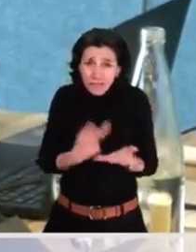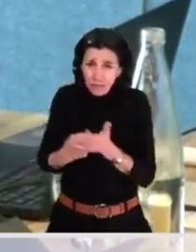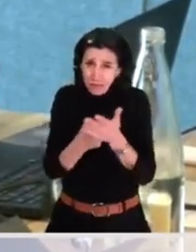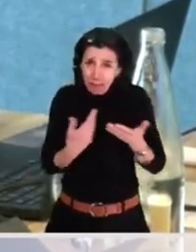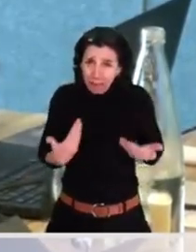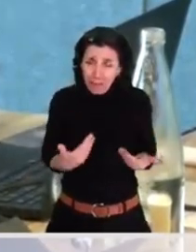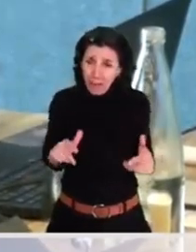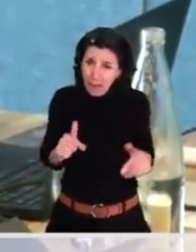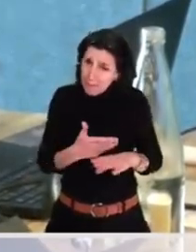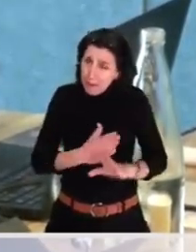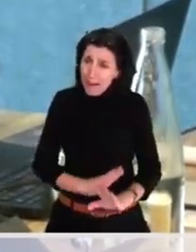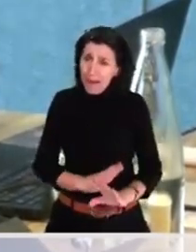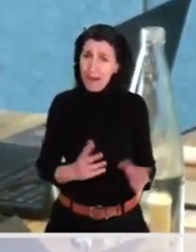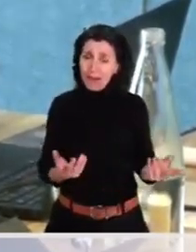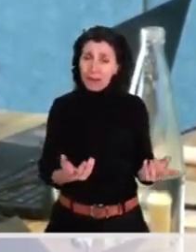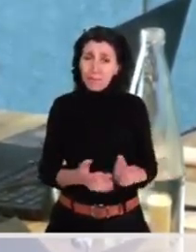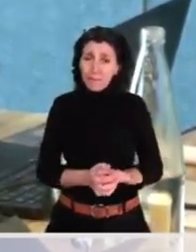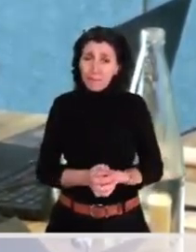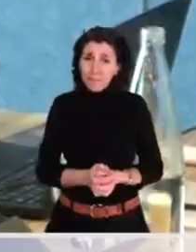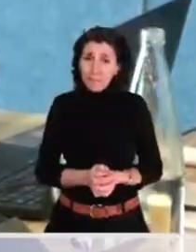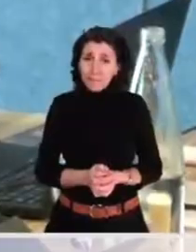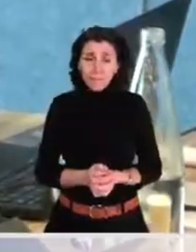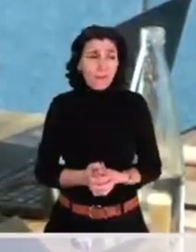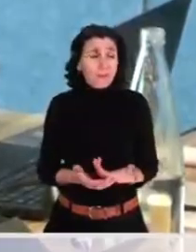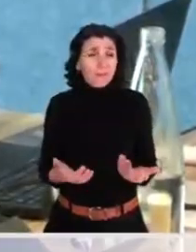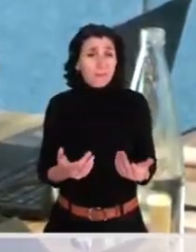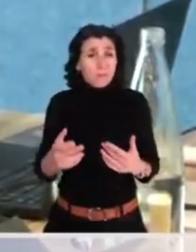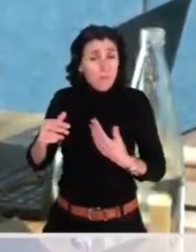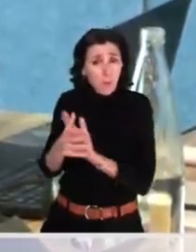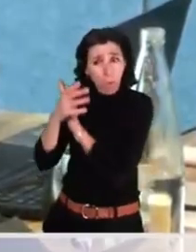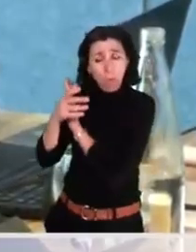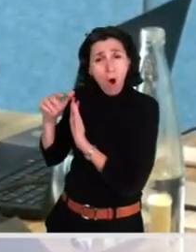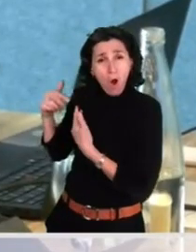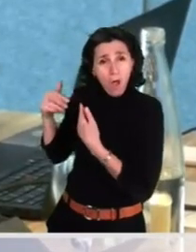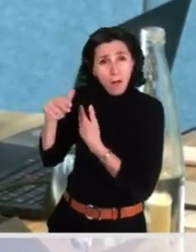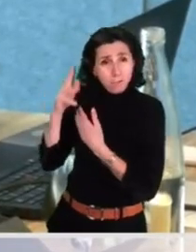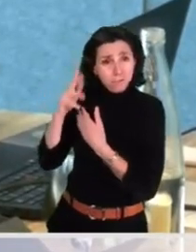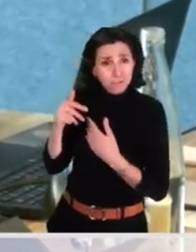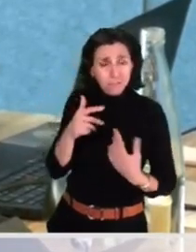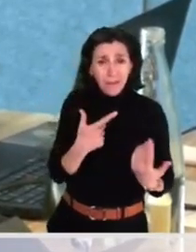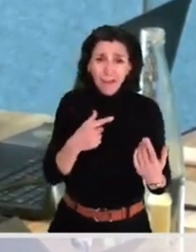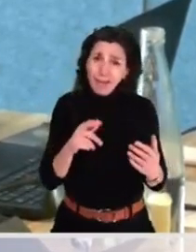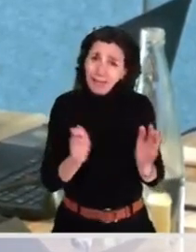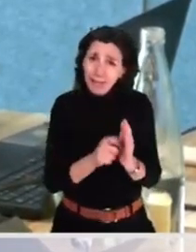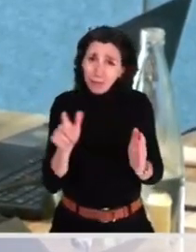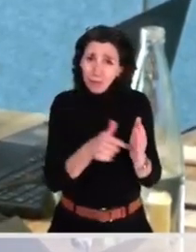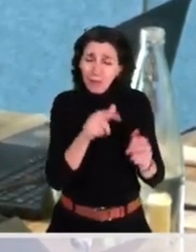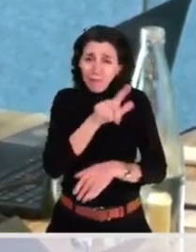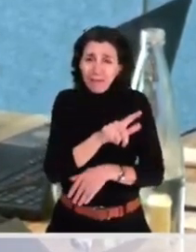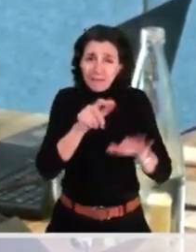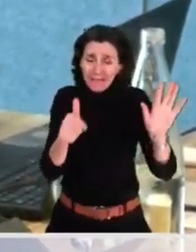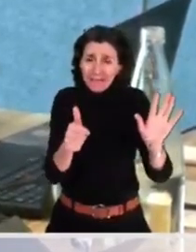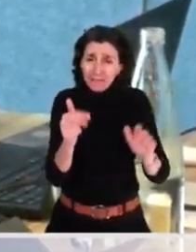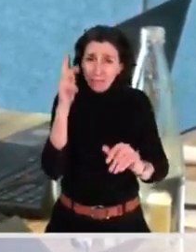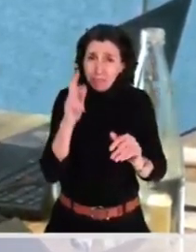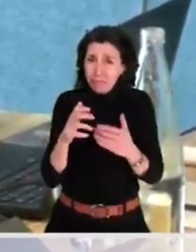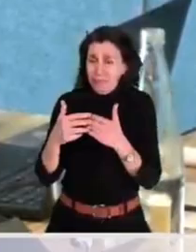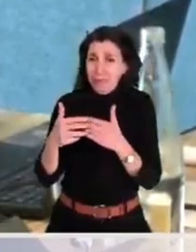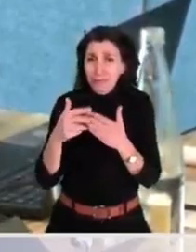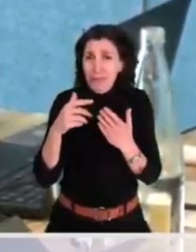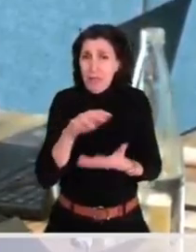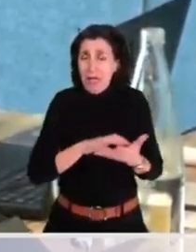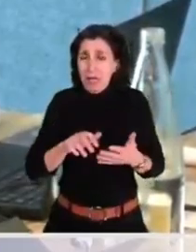Elle est là pour la ville, elle est là d'ailleurs aussi pour la métropole à partir de 2026. Tout le monde la tête